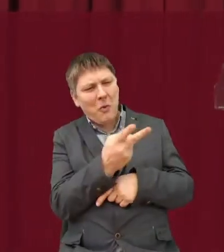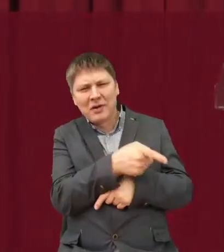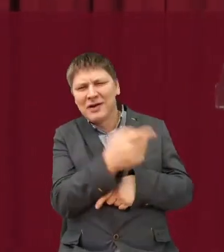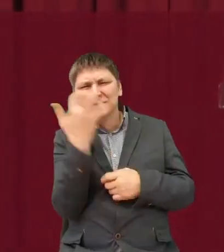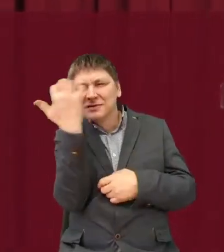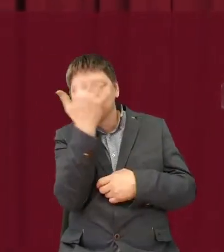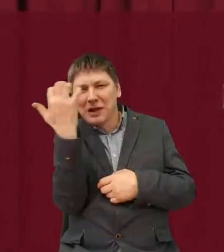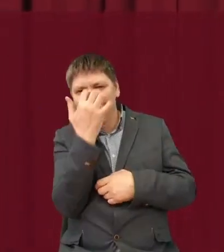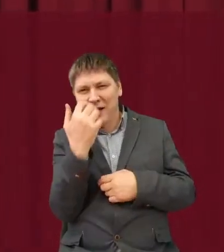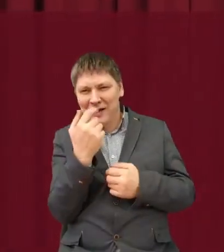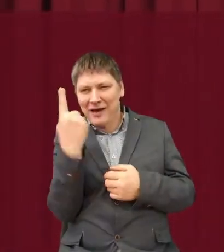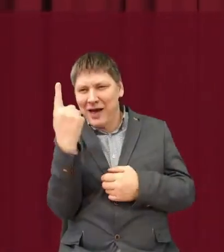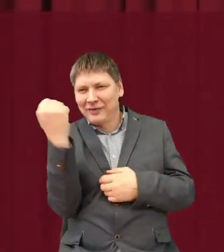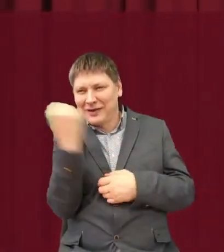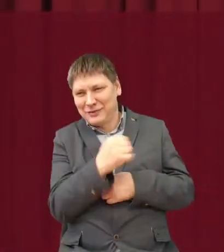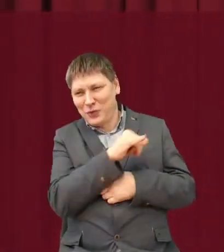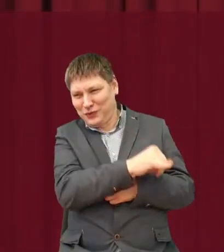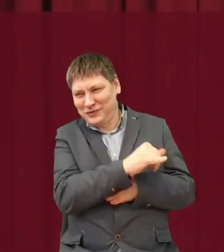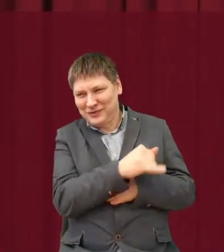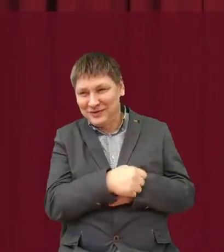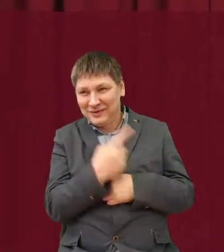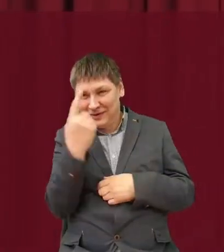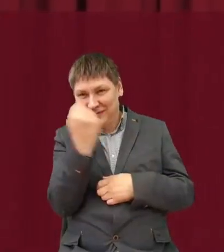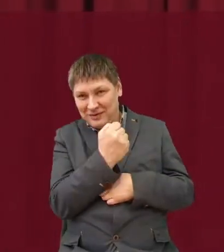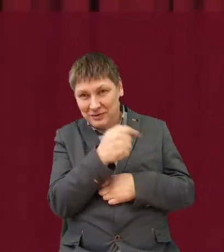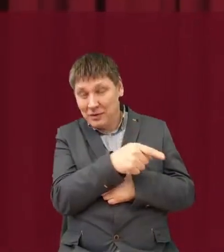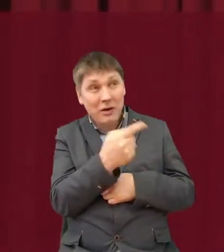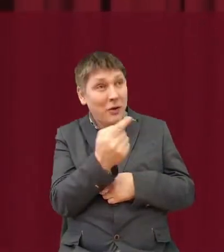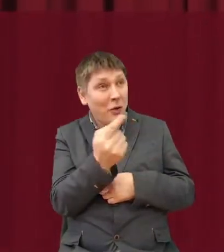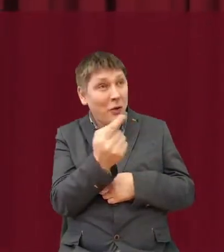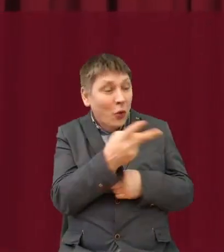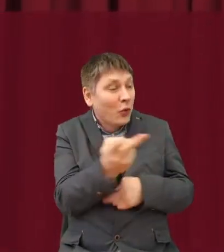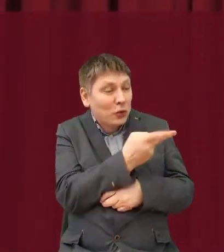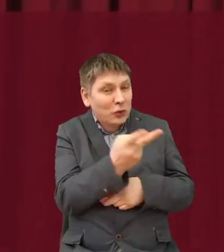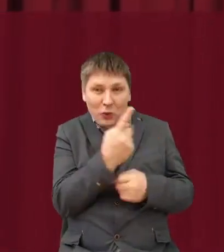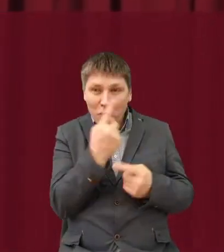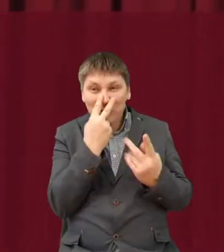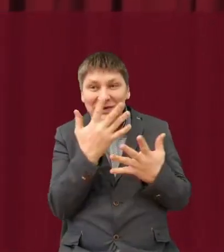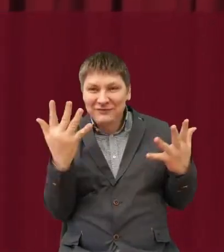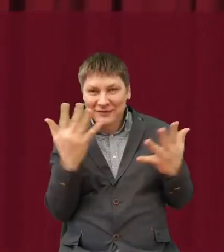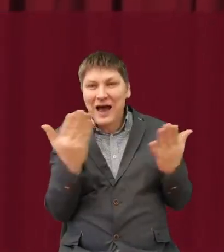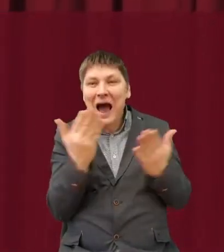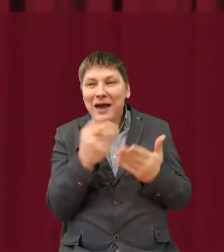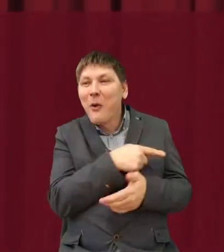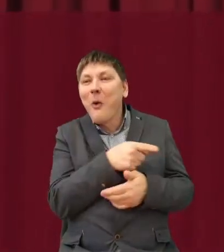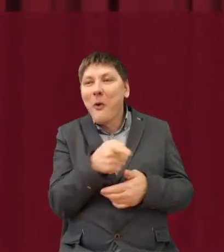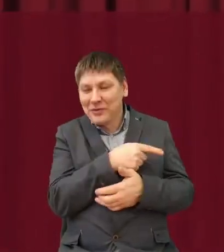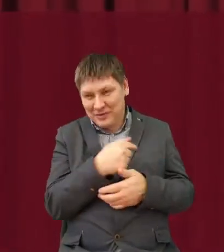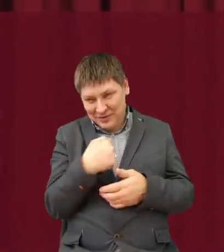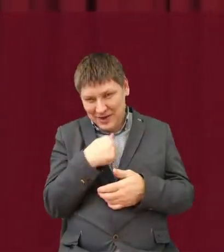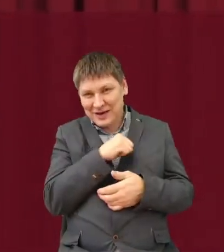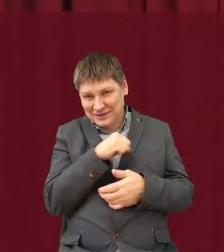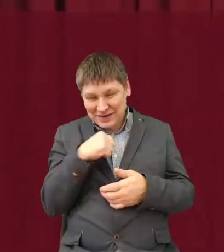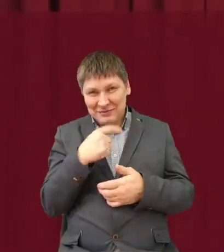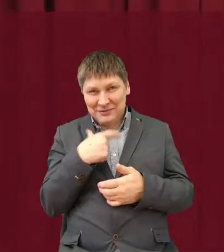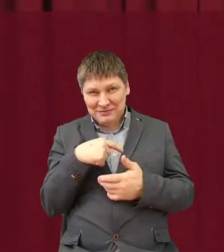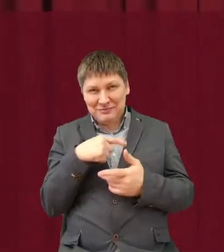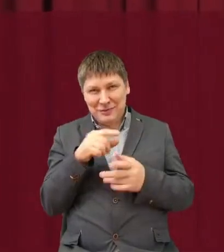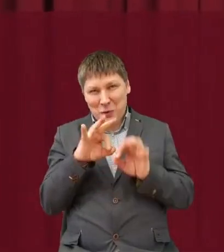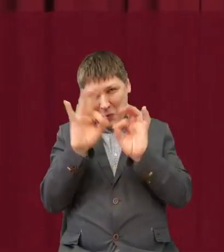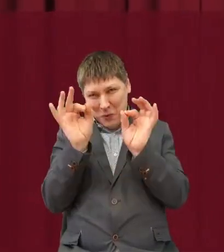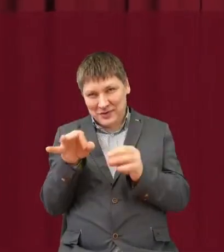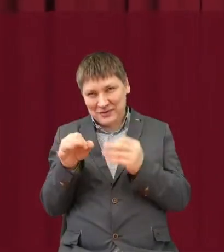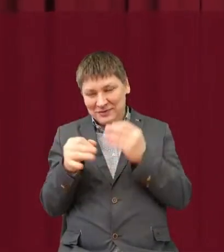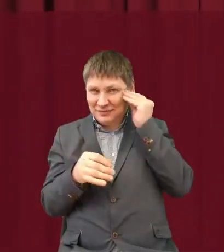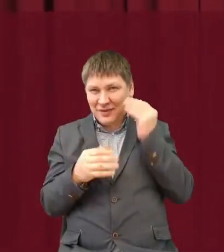друга как мы порой не видим других людей найти а так представляю Вот такую образную